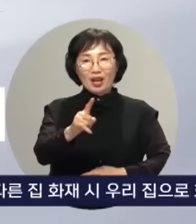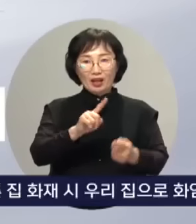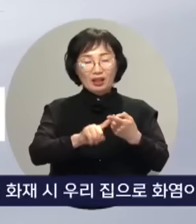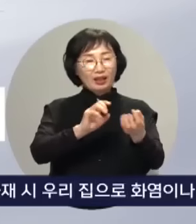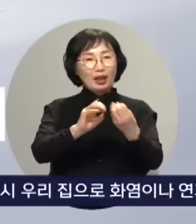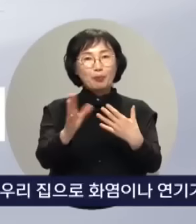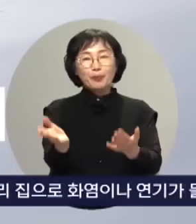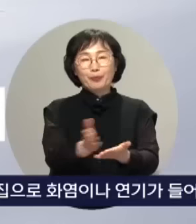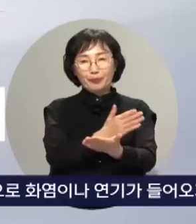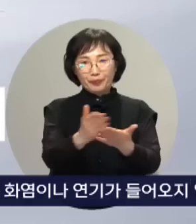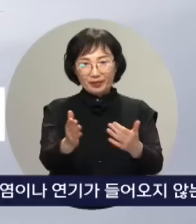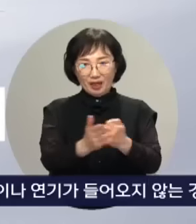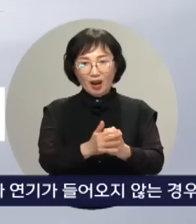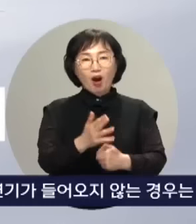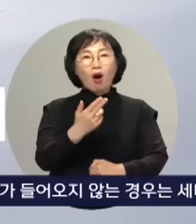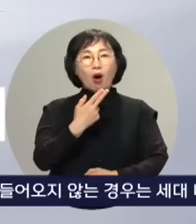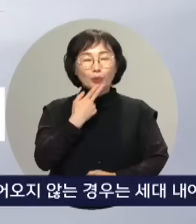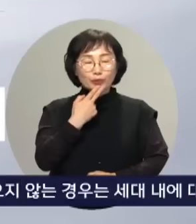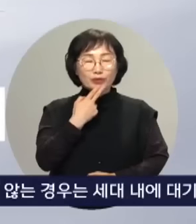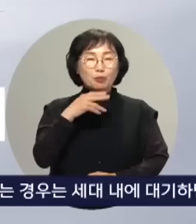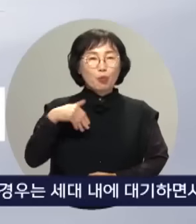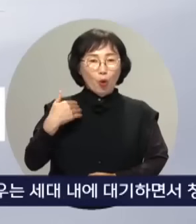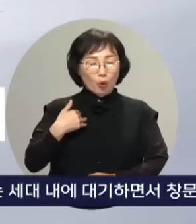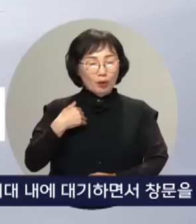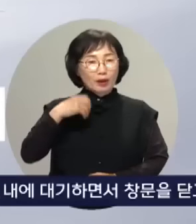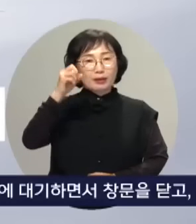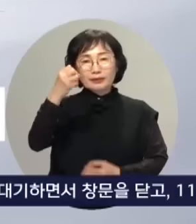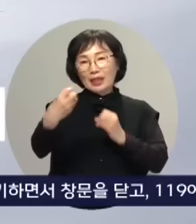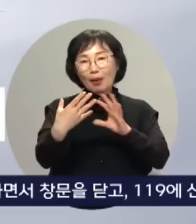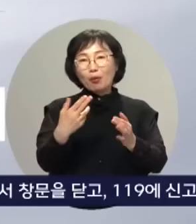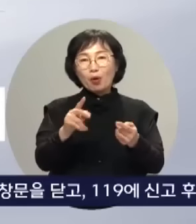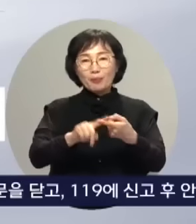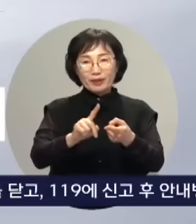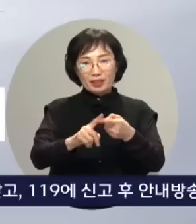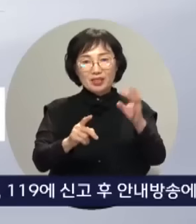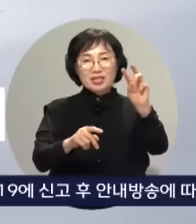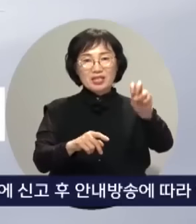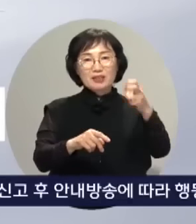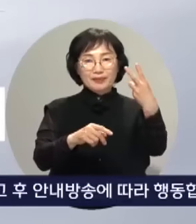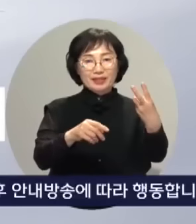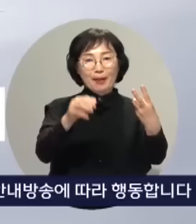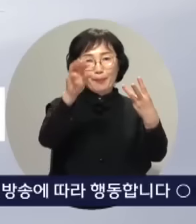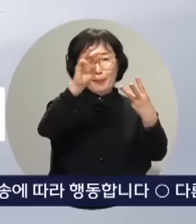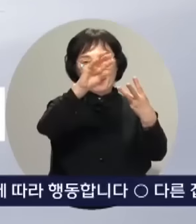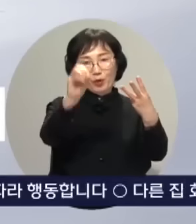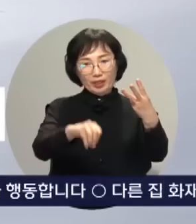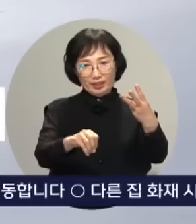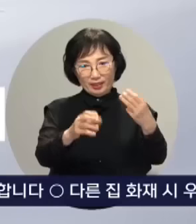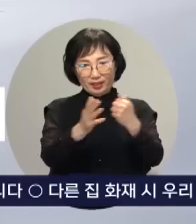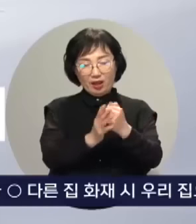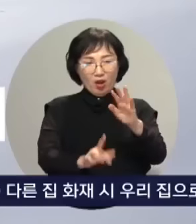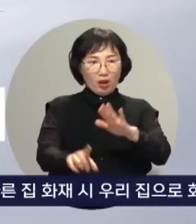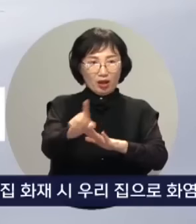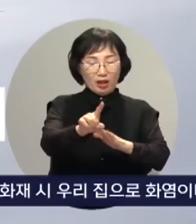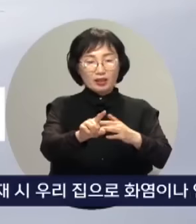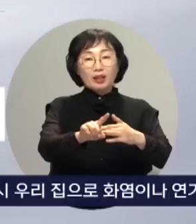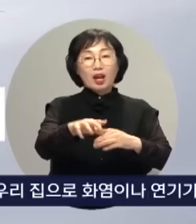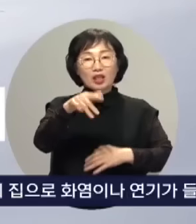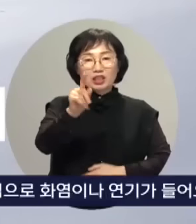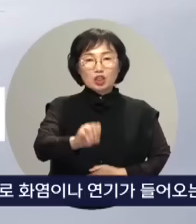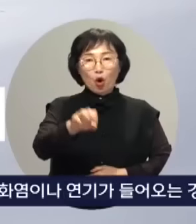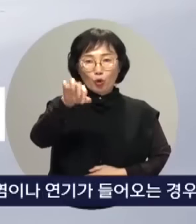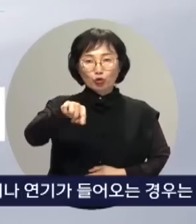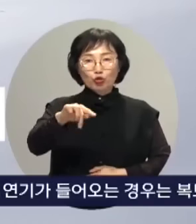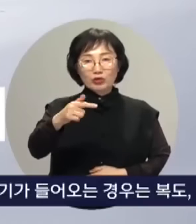없었고 없음 모음 무답은 23% 선두 그룹을 이룬 정운천 강성희